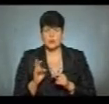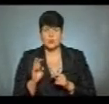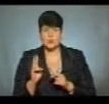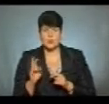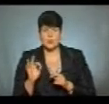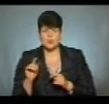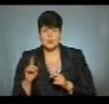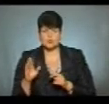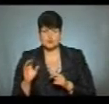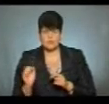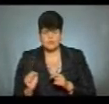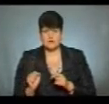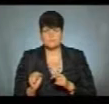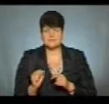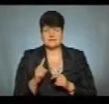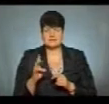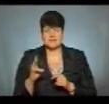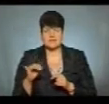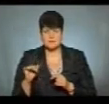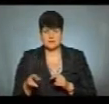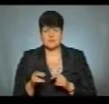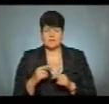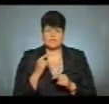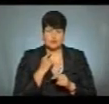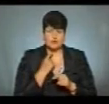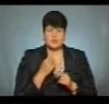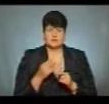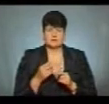М-12, старий Тернопіль, Кировоград-Знам'янка через Вінницю.